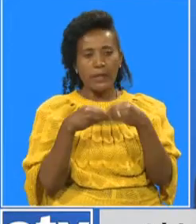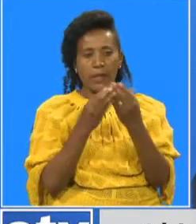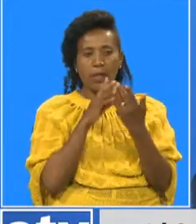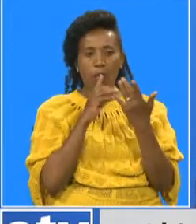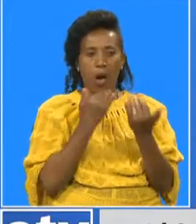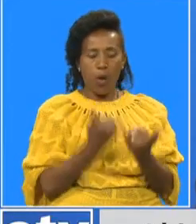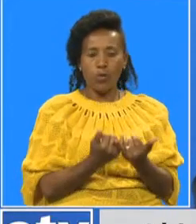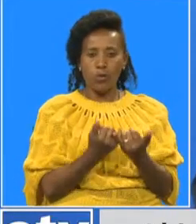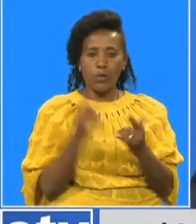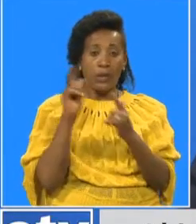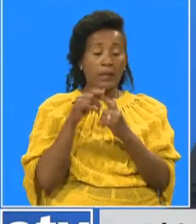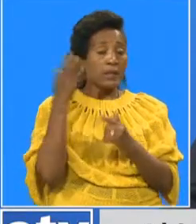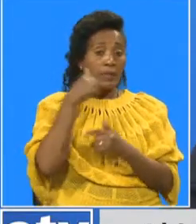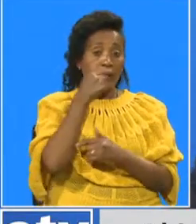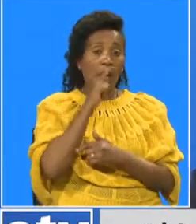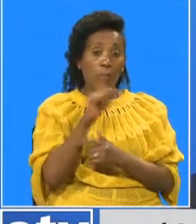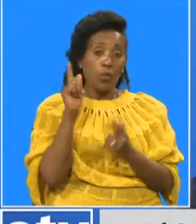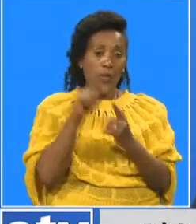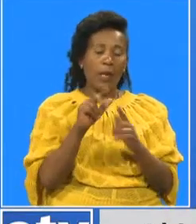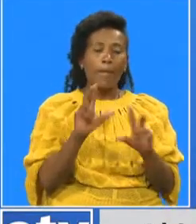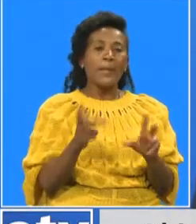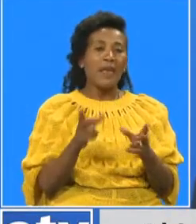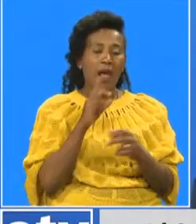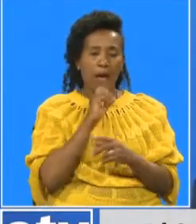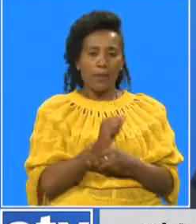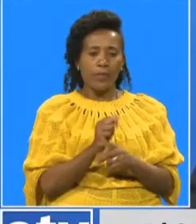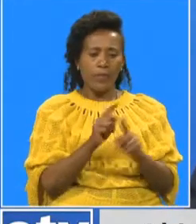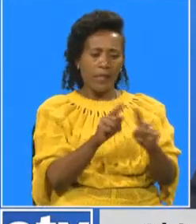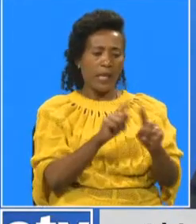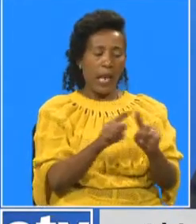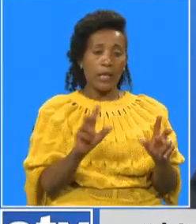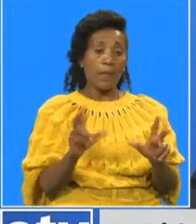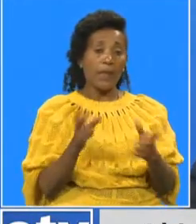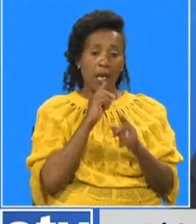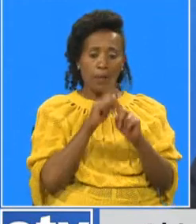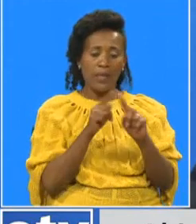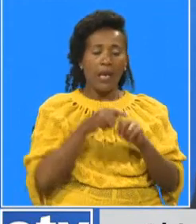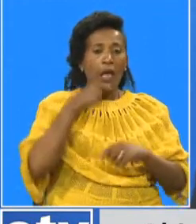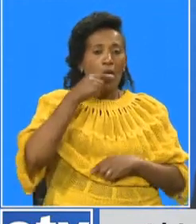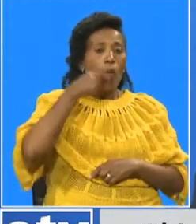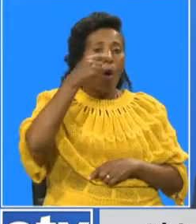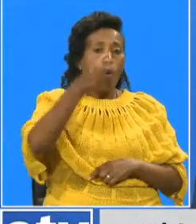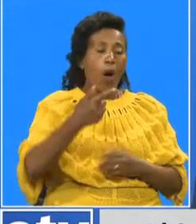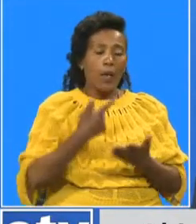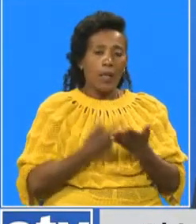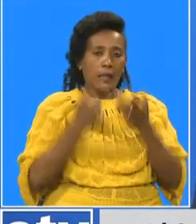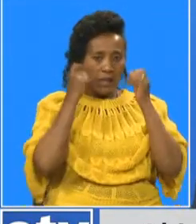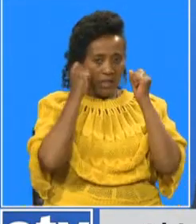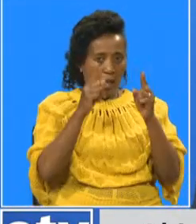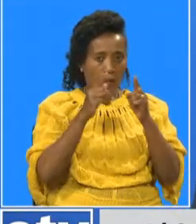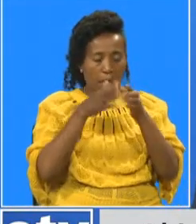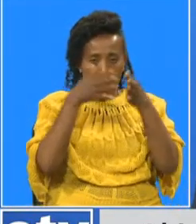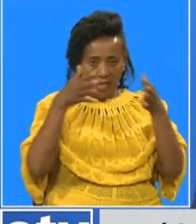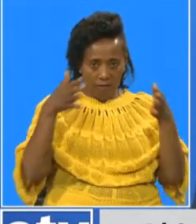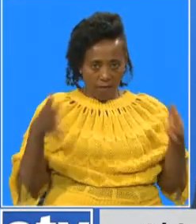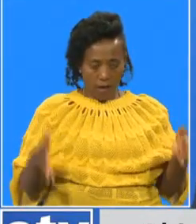አሁን ቅድም እንዳልኩት ያው ወደ ሚዲያ በተለያዩ ሚዲያዎች በተለያዩ ቋንቋዎች ይህንን ግንዛቤ ለመፍጠር